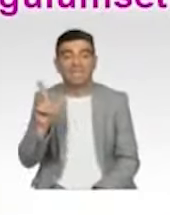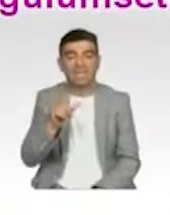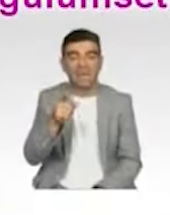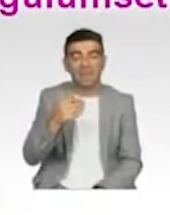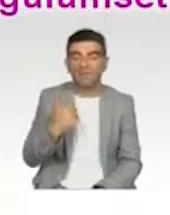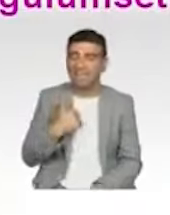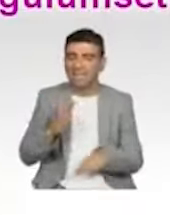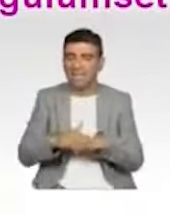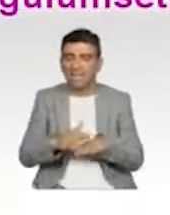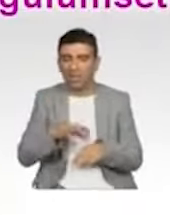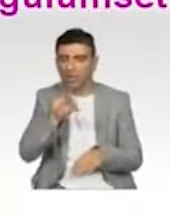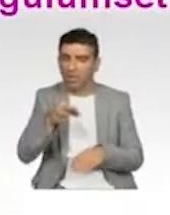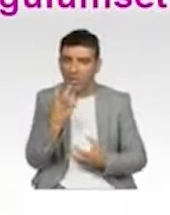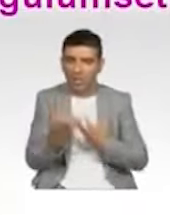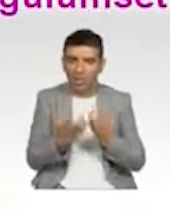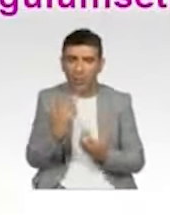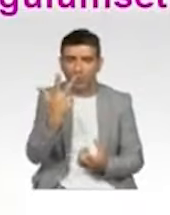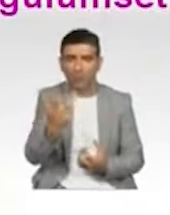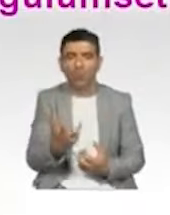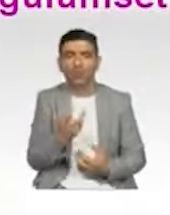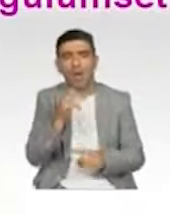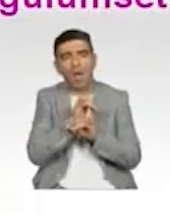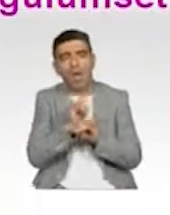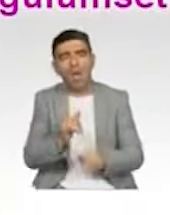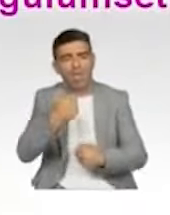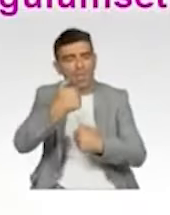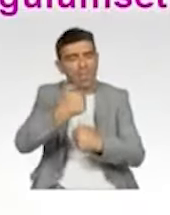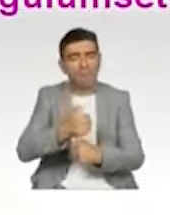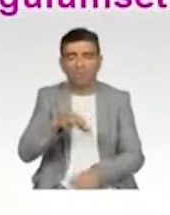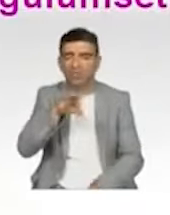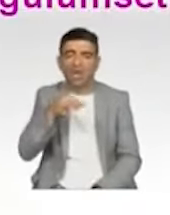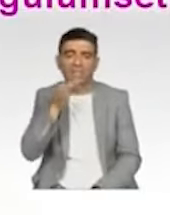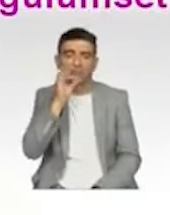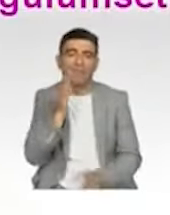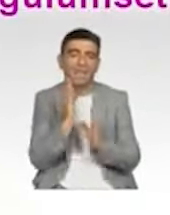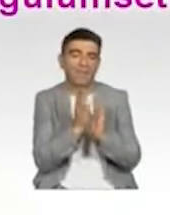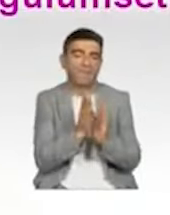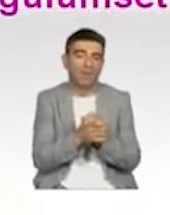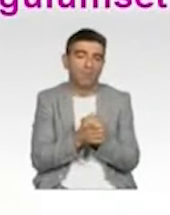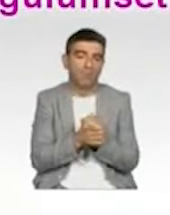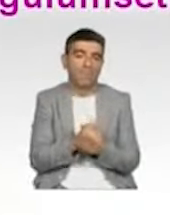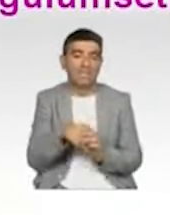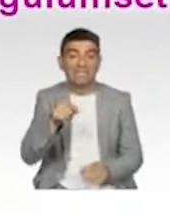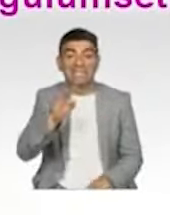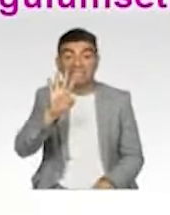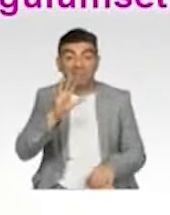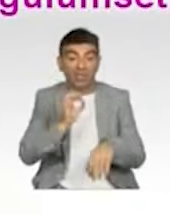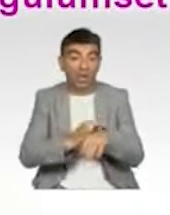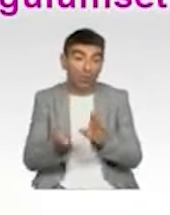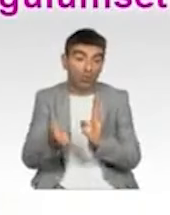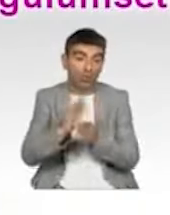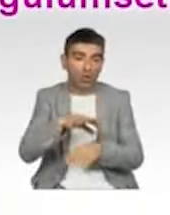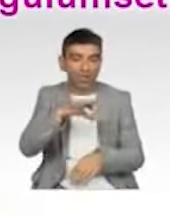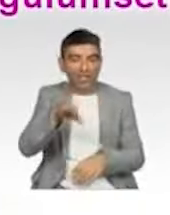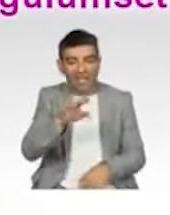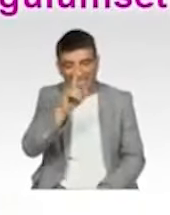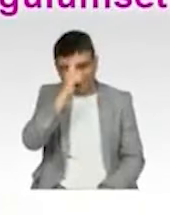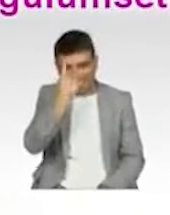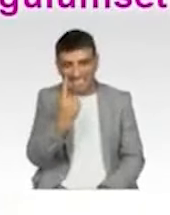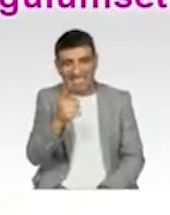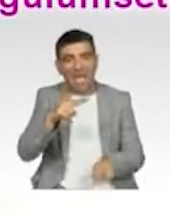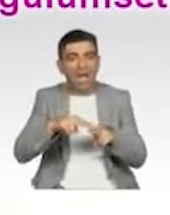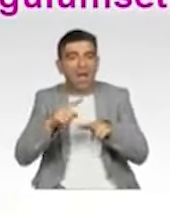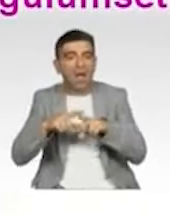Biz ne yapıyoruz? Çayı demliyoruz. 3 saat boyunca aynı demlikten çay içmeye devam ediyoruz. Artık 45 dakikadan sonra çayda sadece kafein